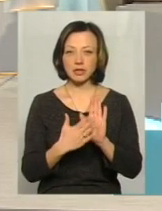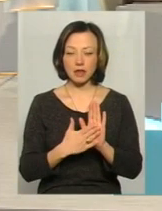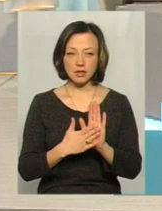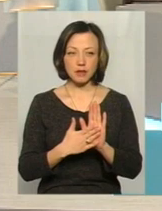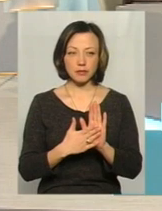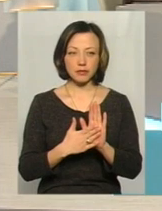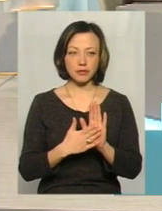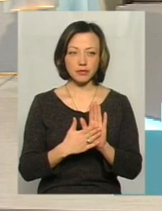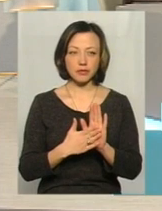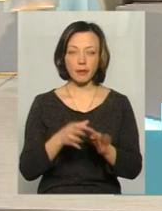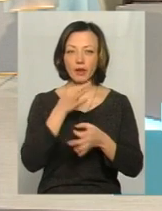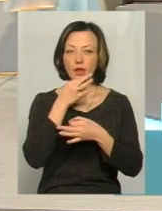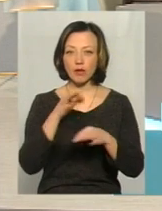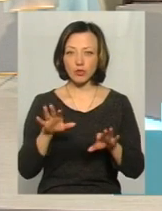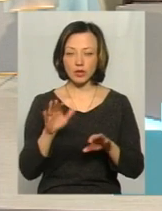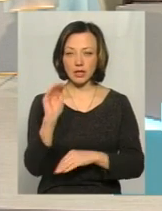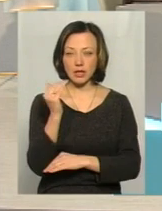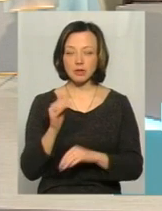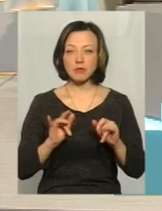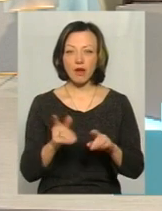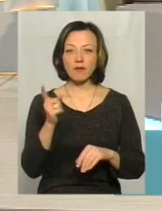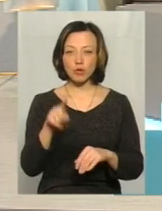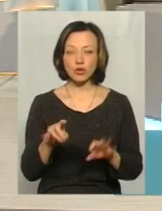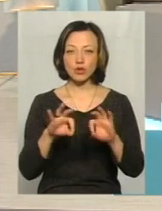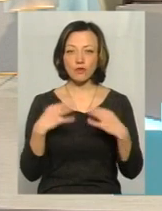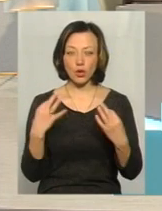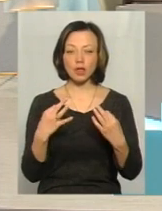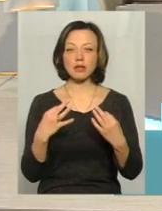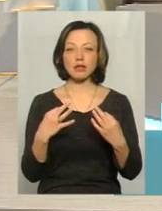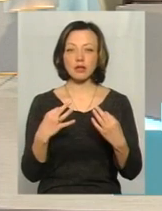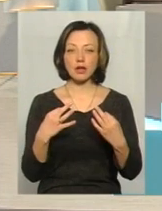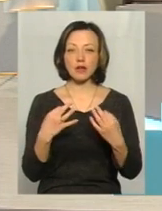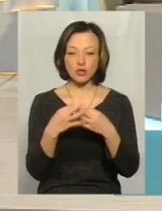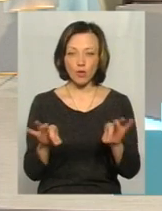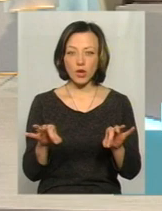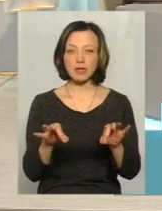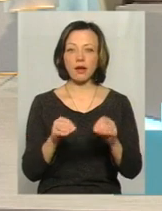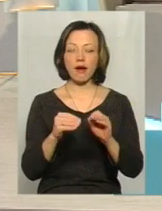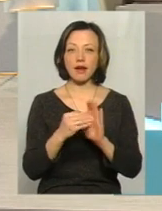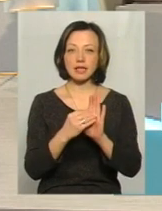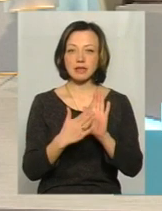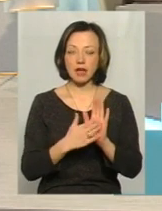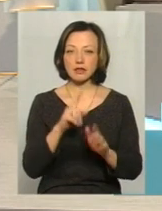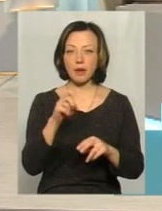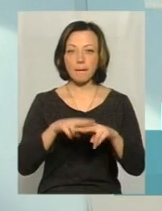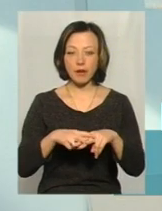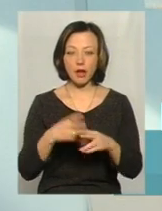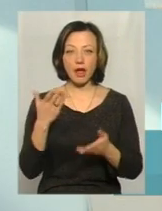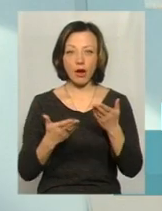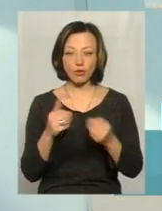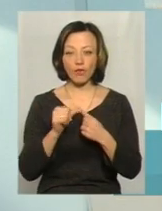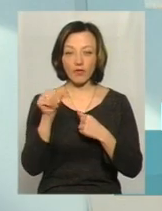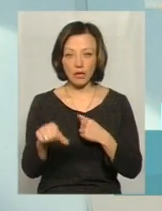реєстрації будь-якої з дитини. Справа в тому, що в нас дозволена реєстрація за паспортом, але в разі